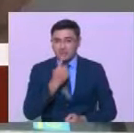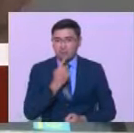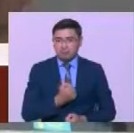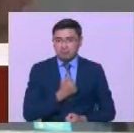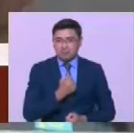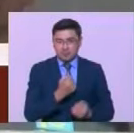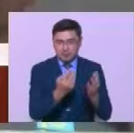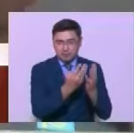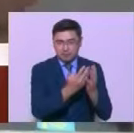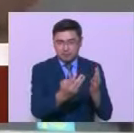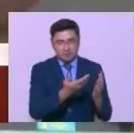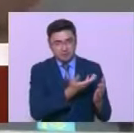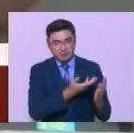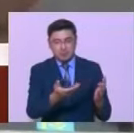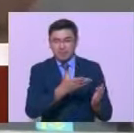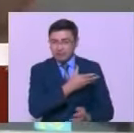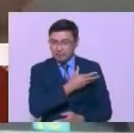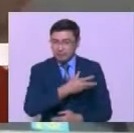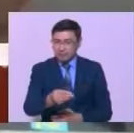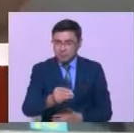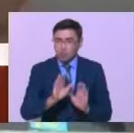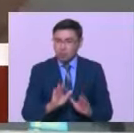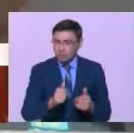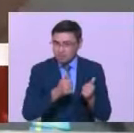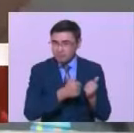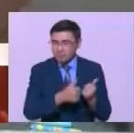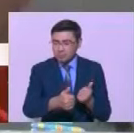тек жақсылық, жолдарыңыз оң болсын,